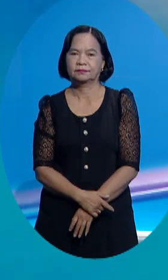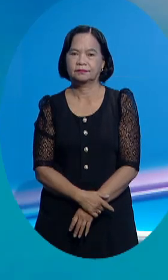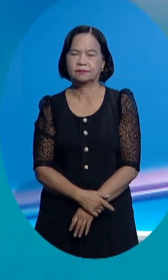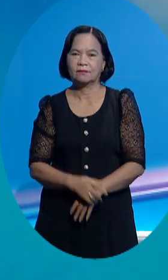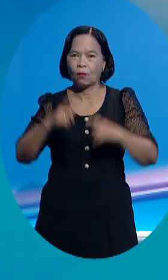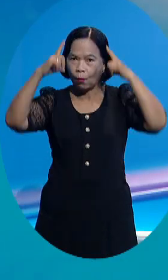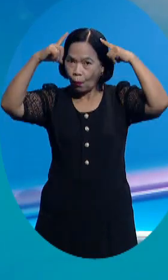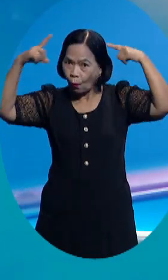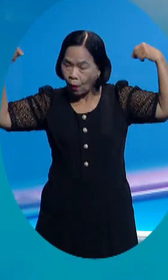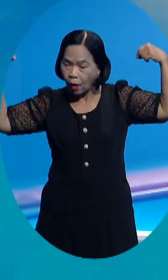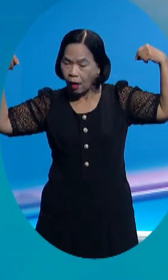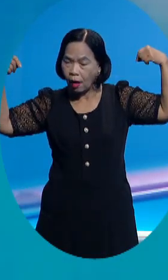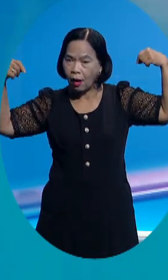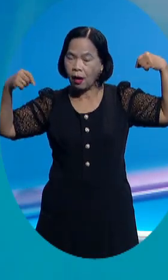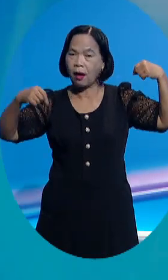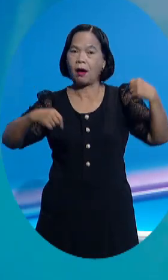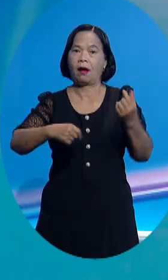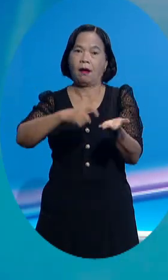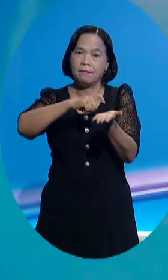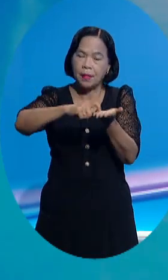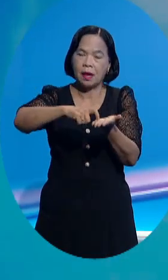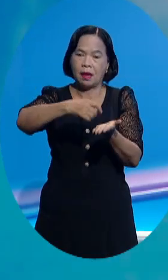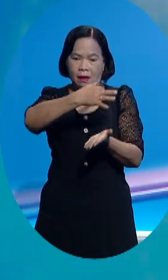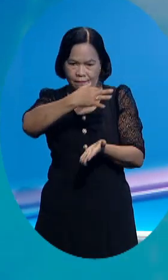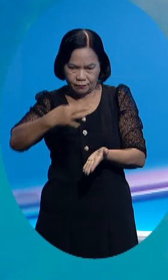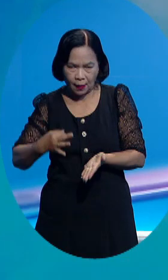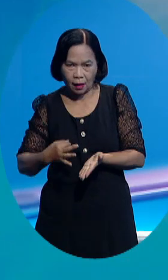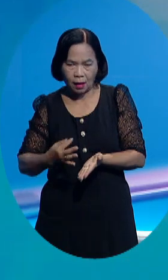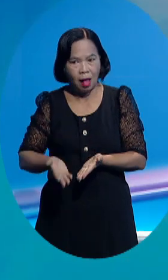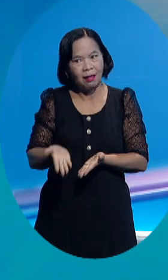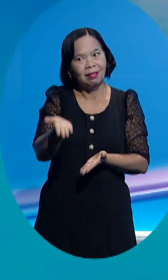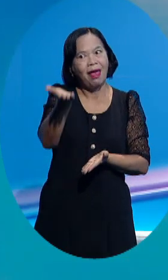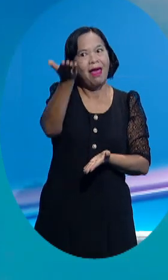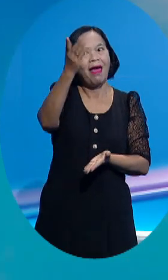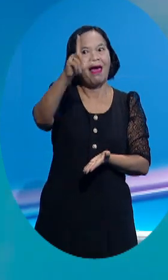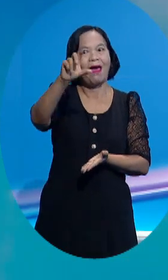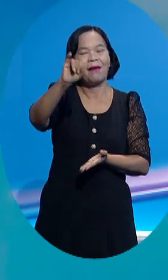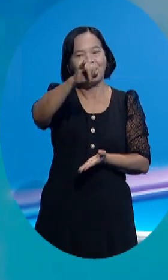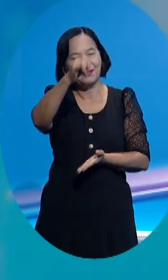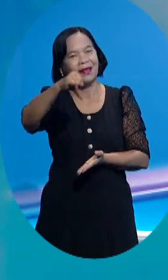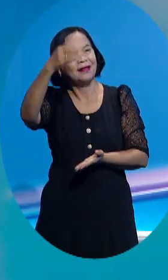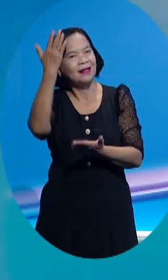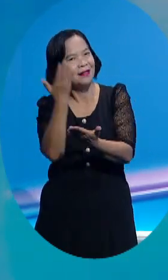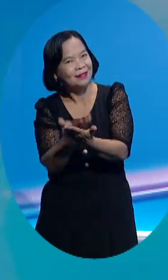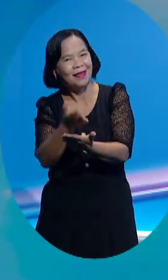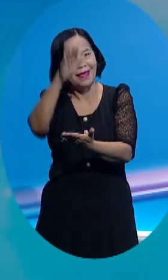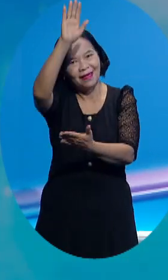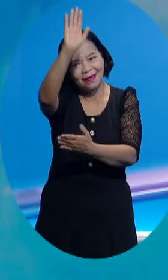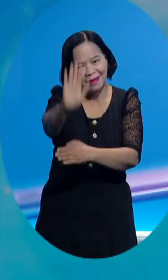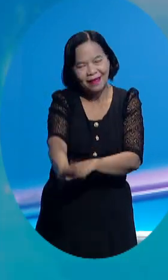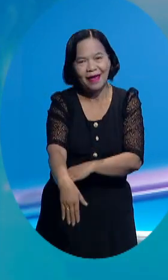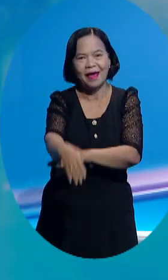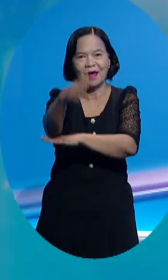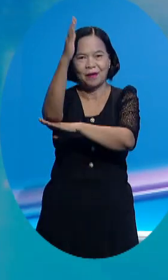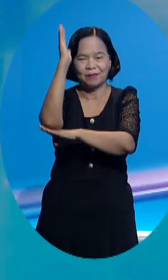Một quan chức cấp cao Cục Dự trữ Liên bang Mỹ Fed mới đây cho biết có thể sẽ cần tăng thêm lãi suất để làm giảm lạm phát hơn nữa. Phát biểu được đưa ra ngay